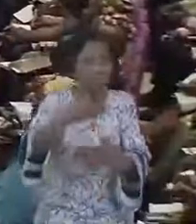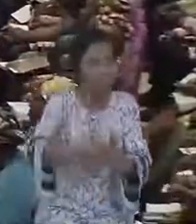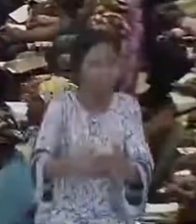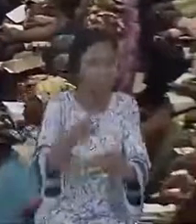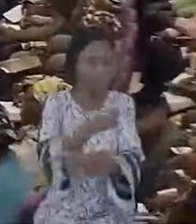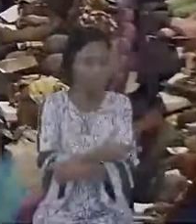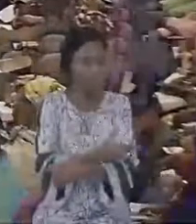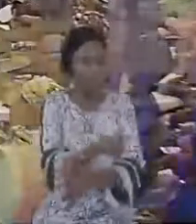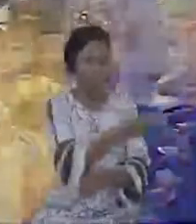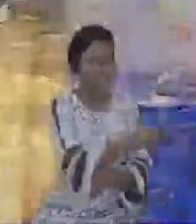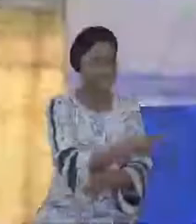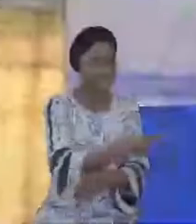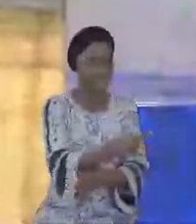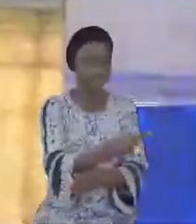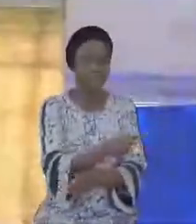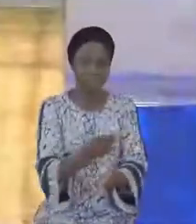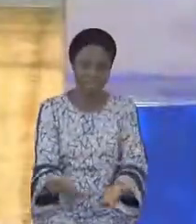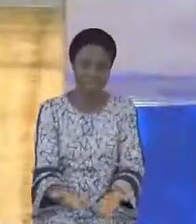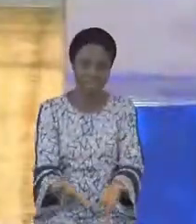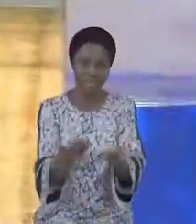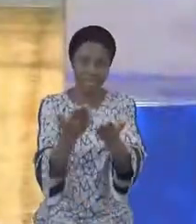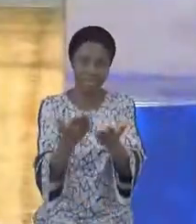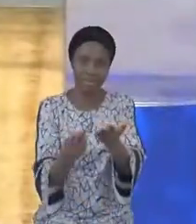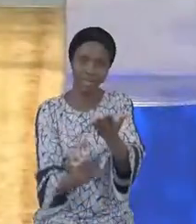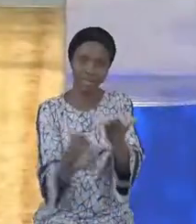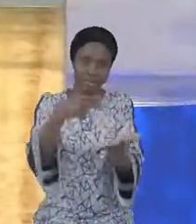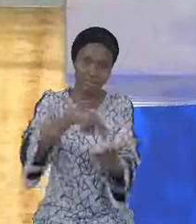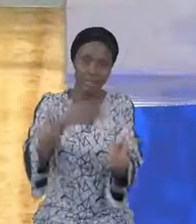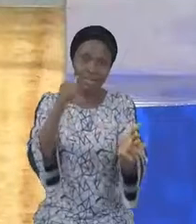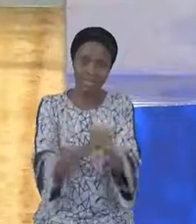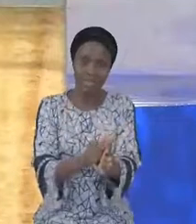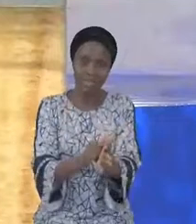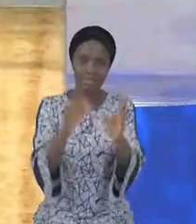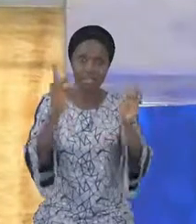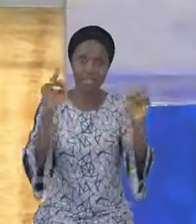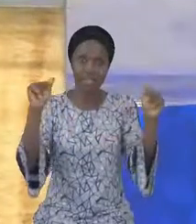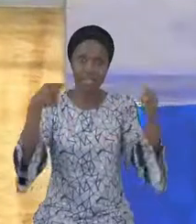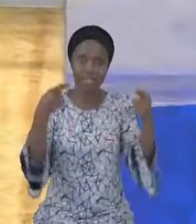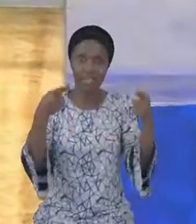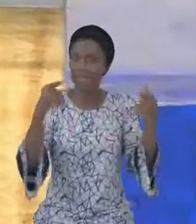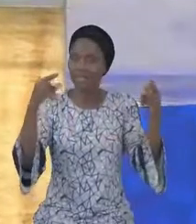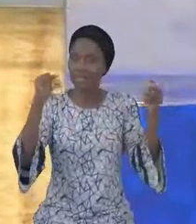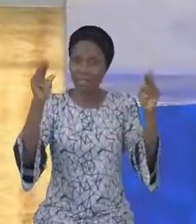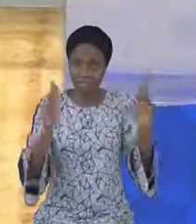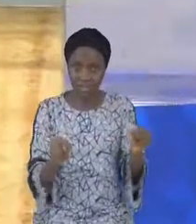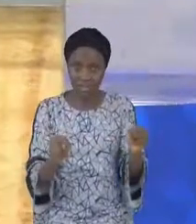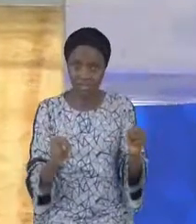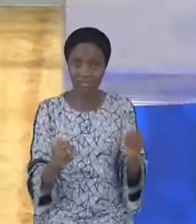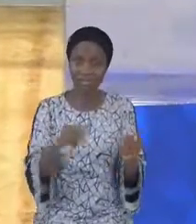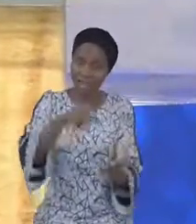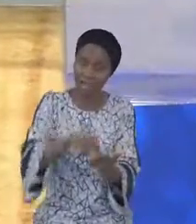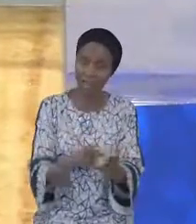Dagon était remis à sa place. Les gens se sont réveillés. Dagon était